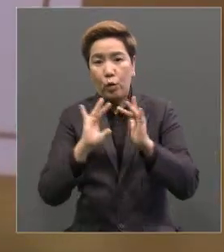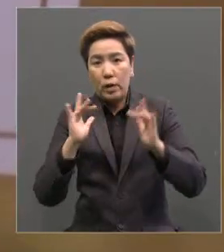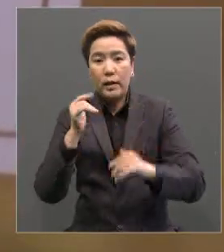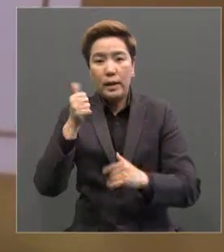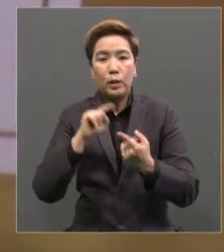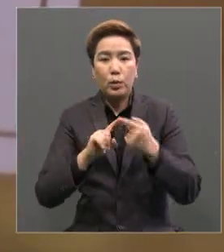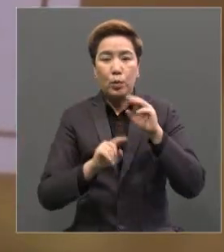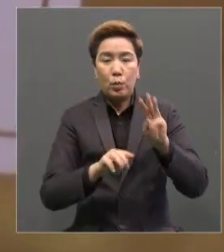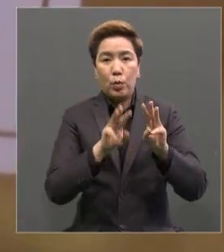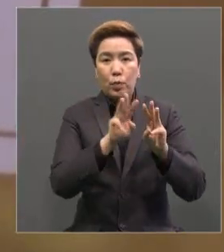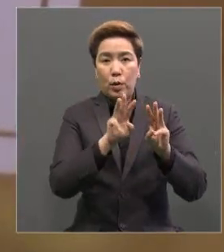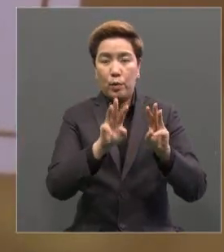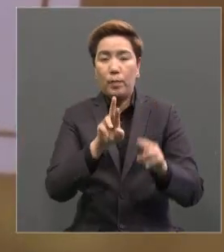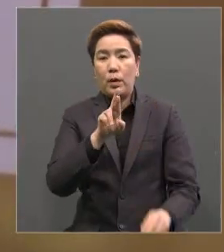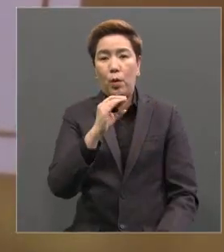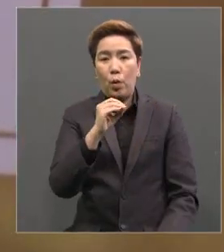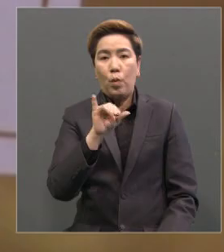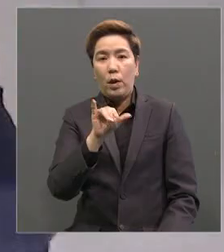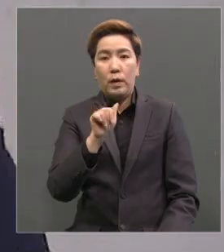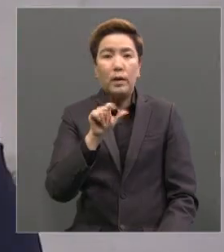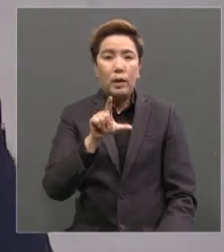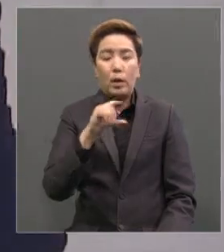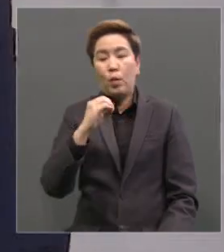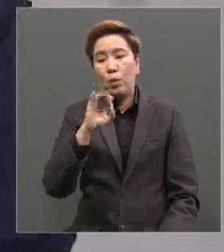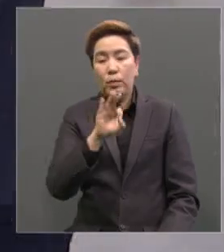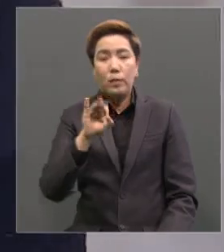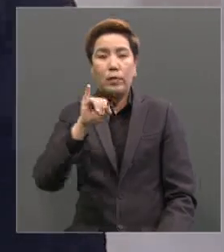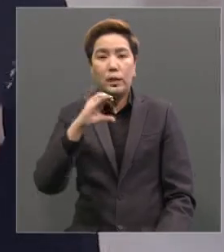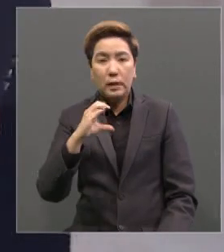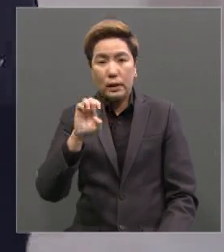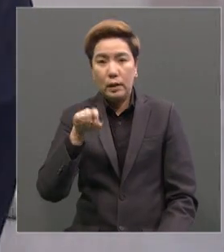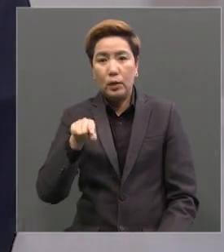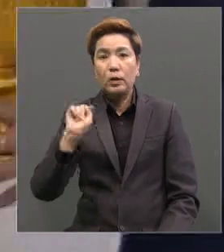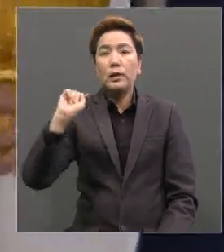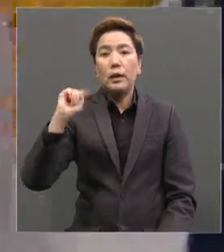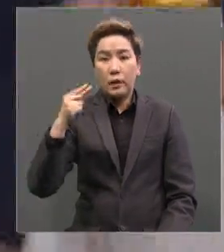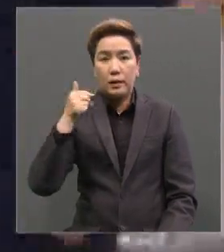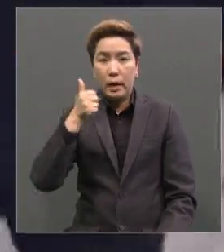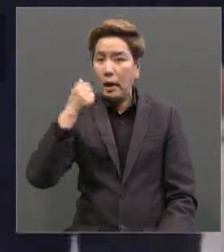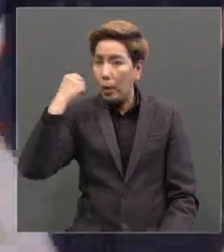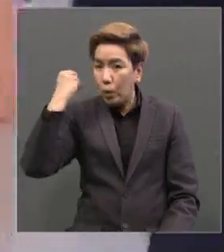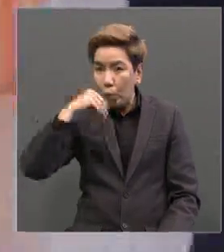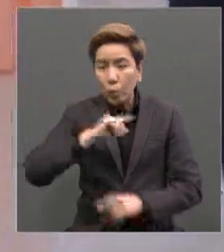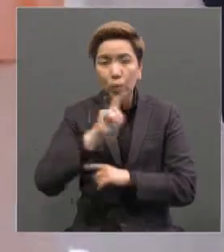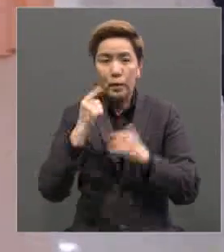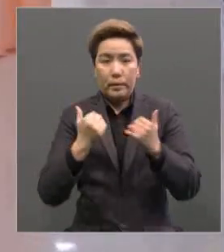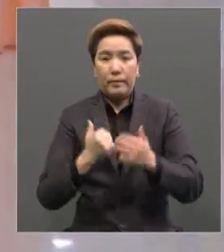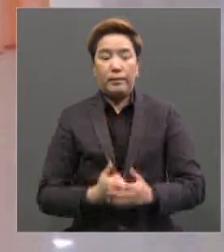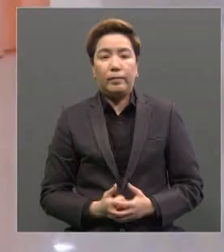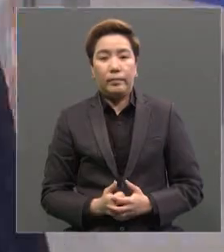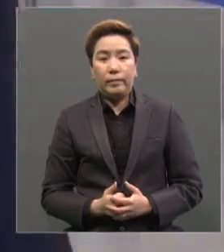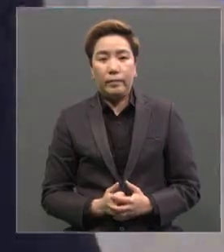ที่เว็บไซต์หน่วยราชการในพระองค์ World Wide web.oyal office.thได้ทุกวัน